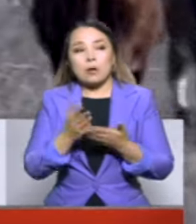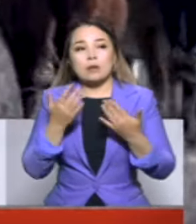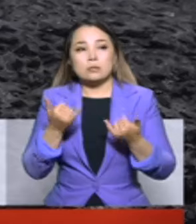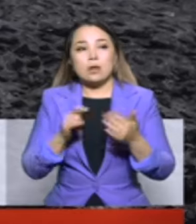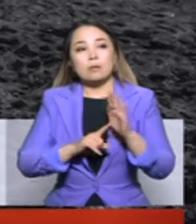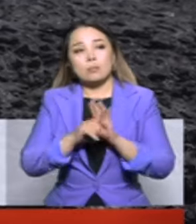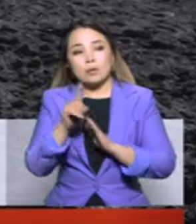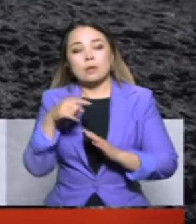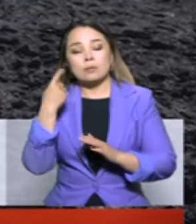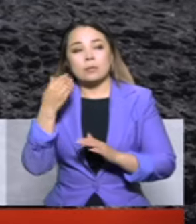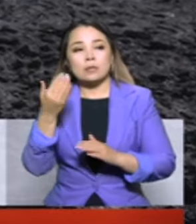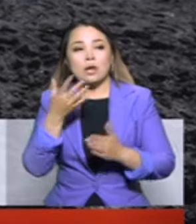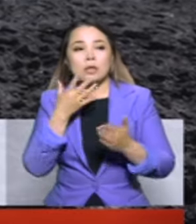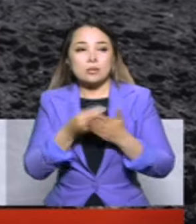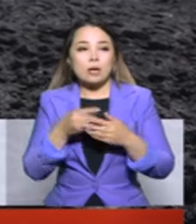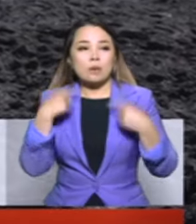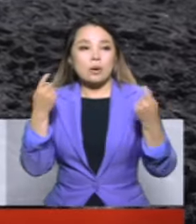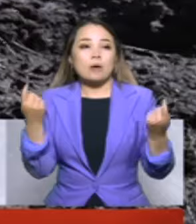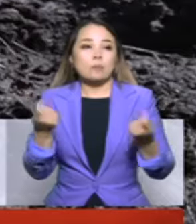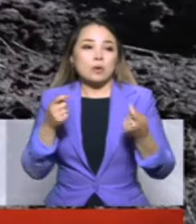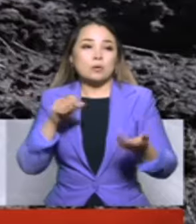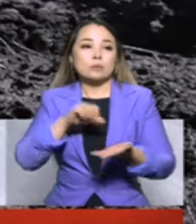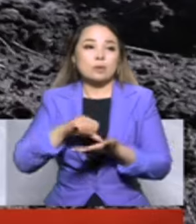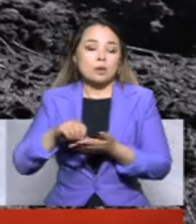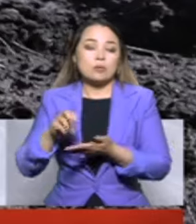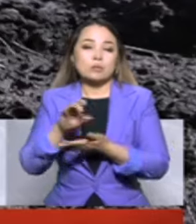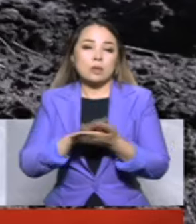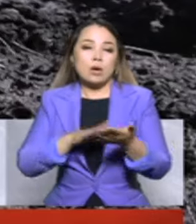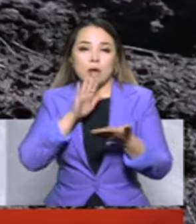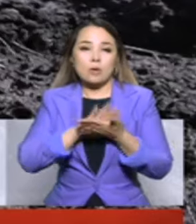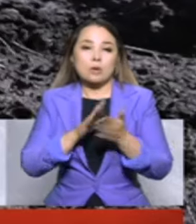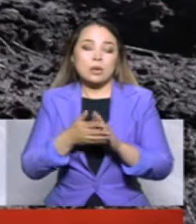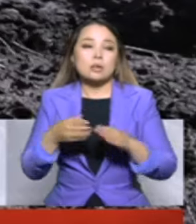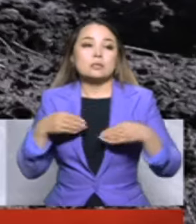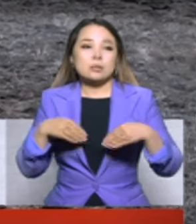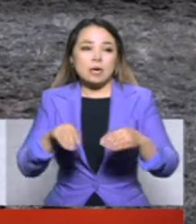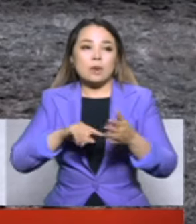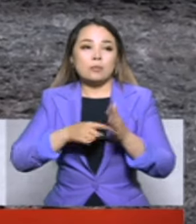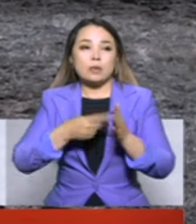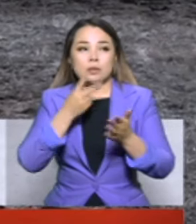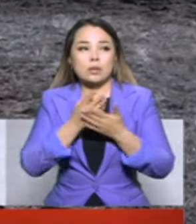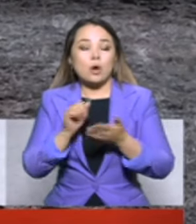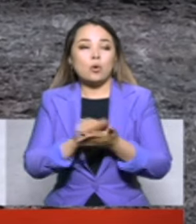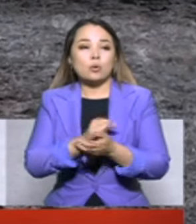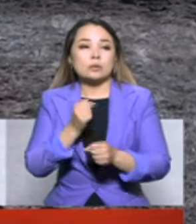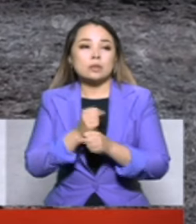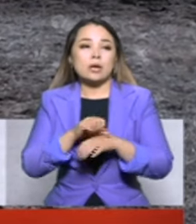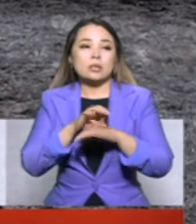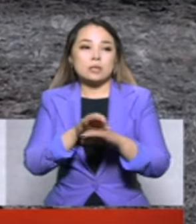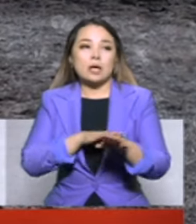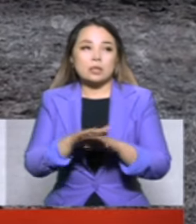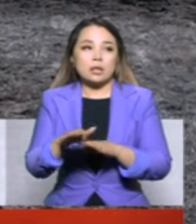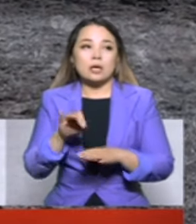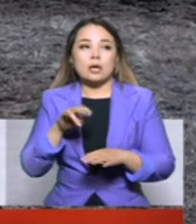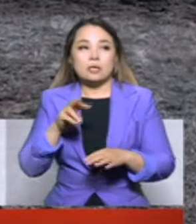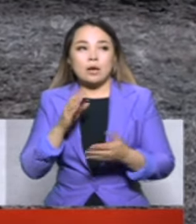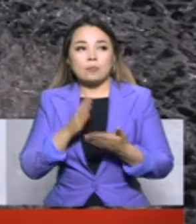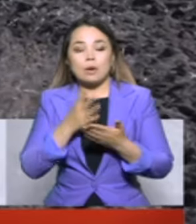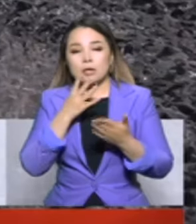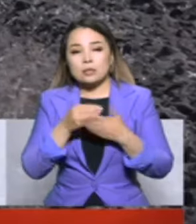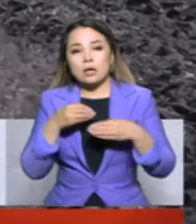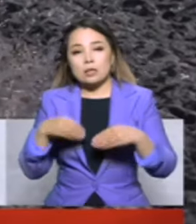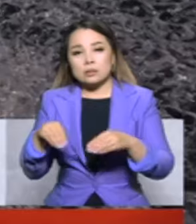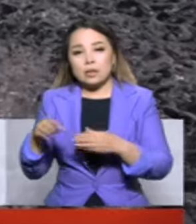бастапқы бетте мал бағу үшін берілген алқаптарды уақыт өте келе егіншілік мақсатта пайдаланамыз деп құжат жасатып алады. Іле ауыл іргесінен егін